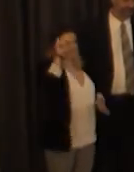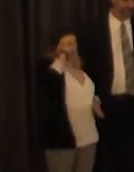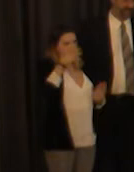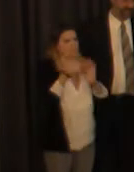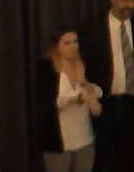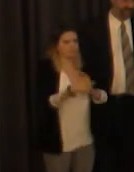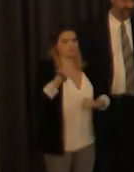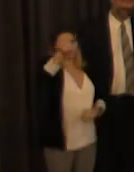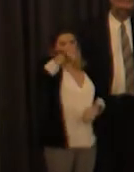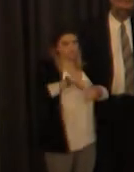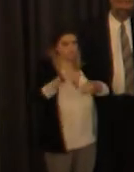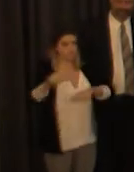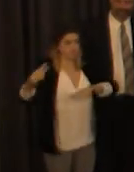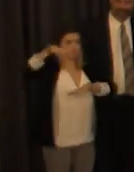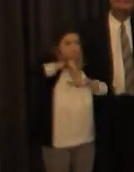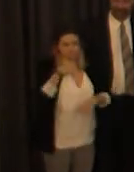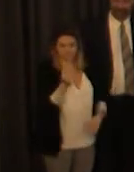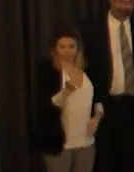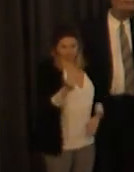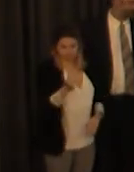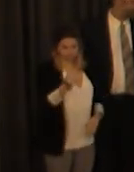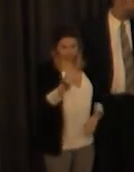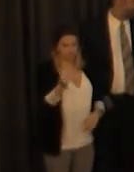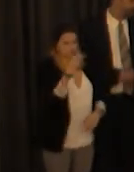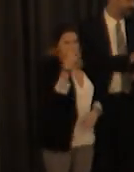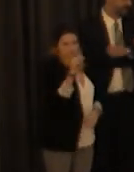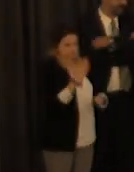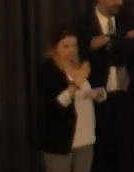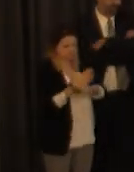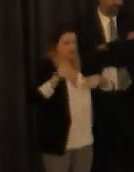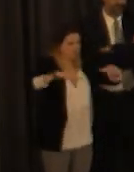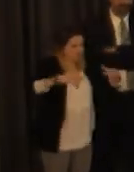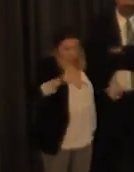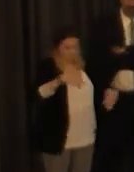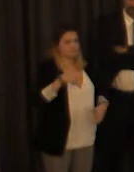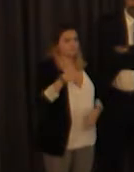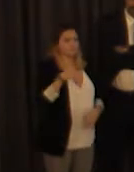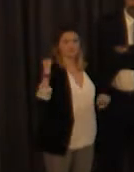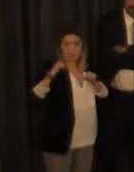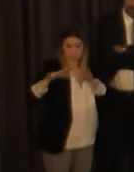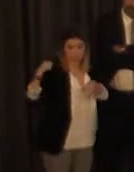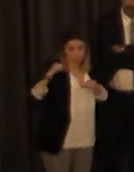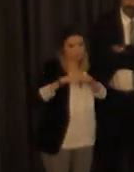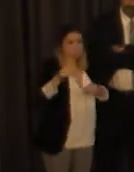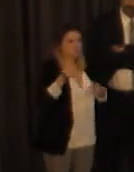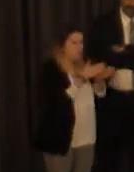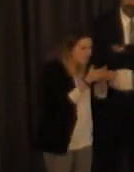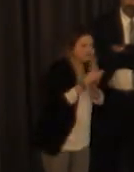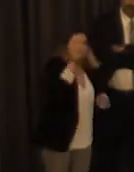Li agrair també als companys i als professors perquè realment a mi em va costar